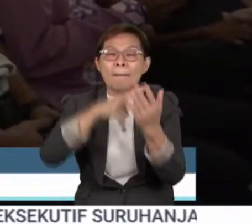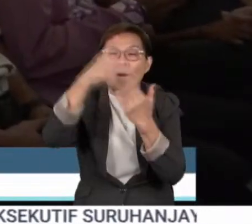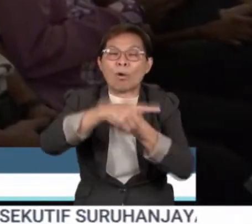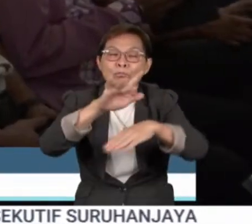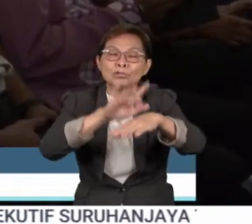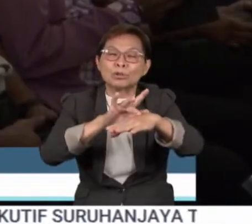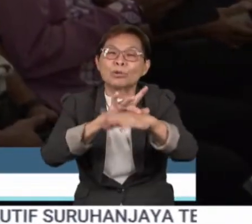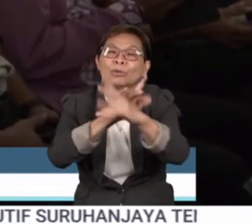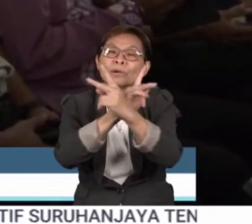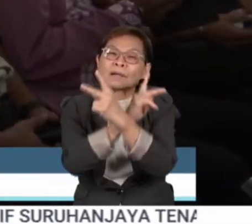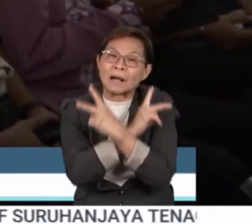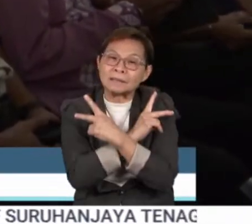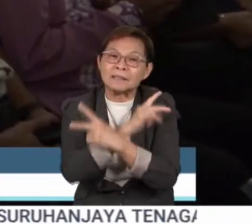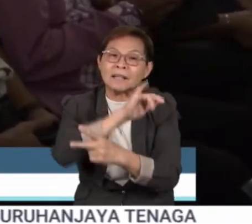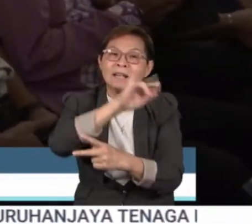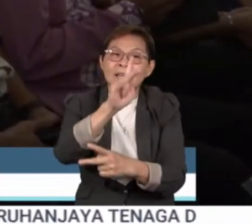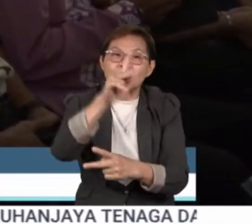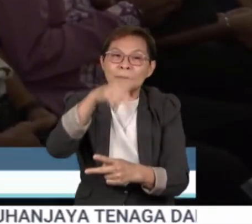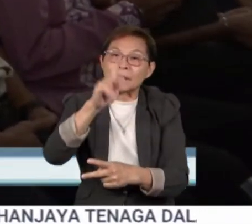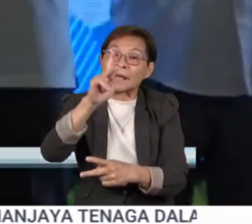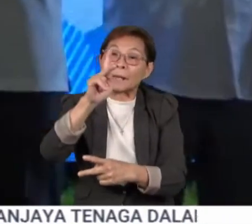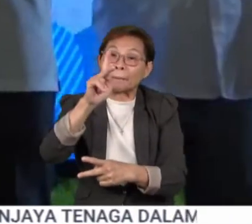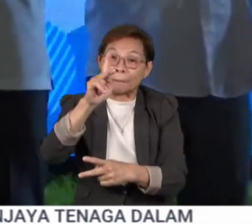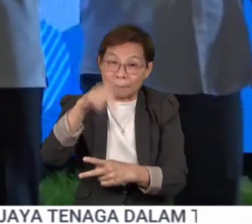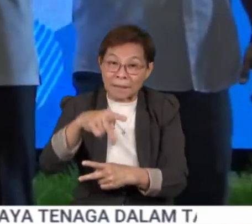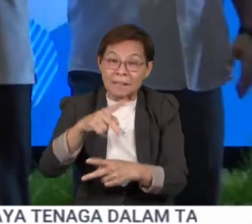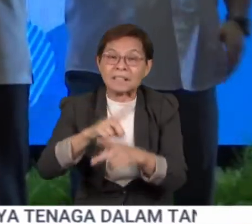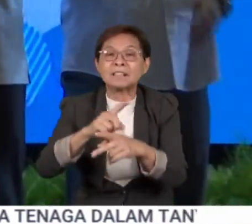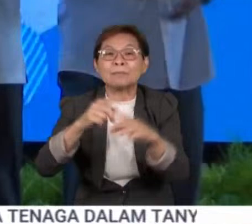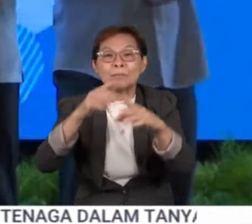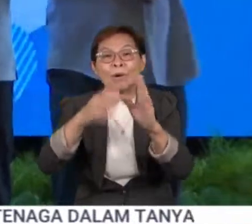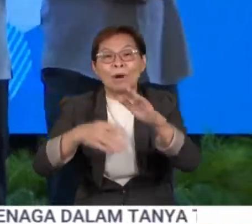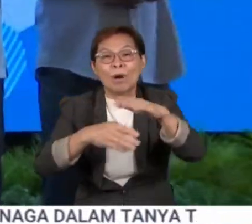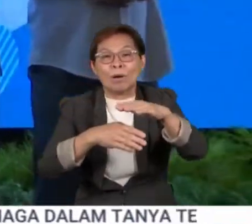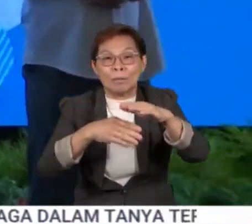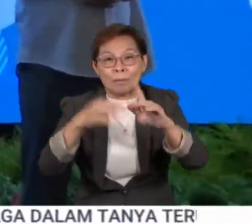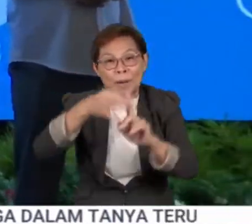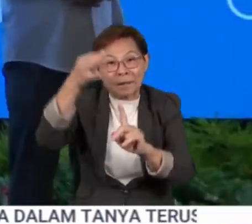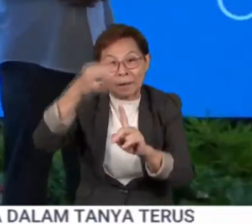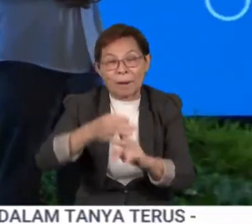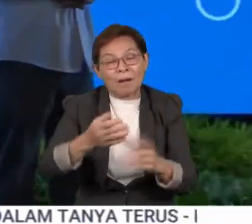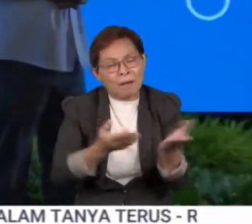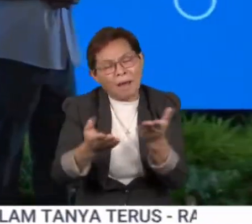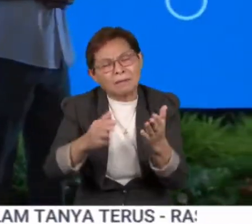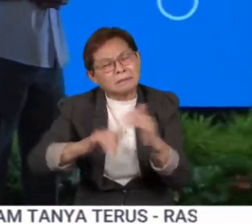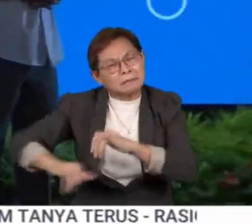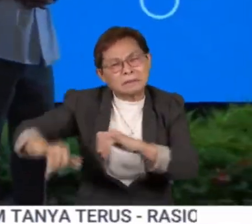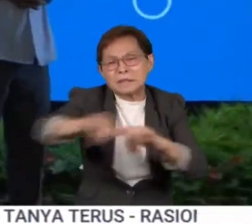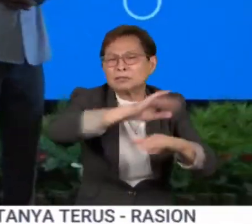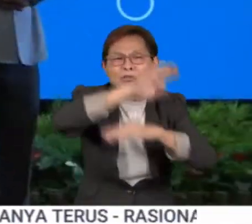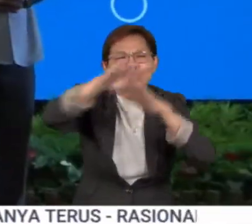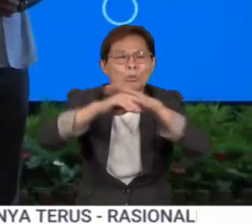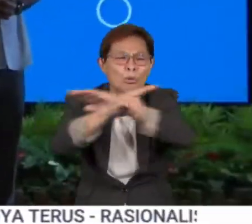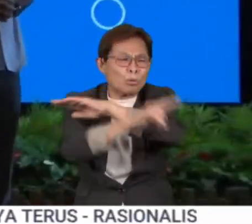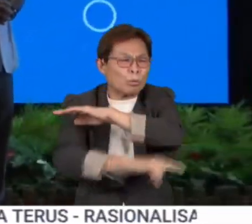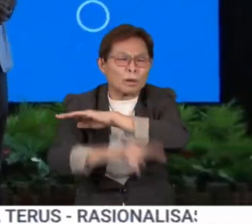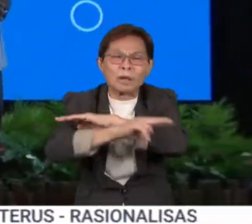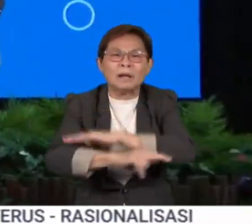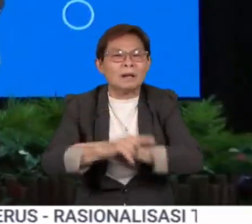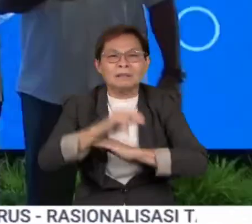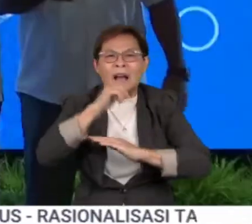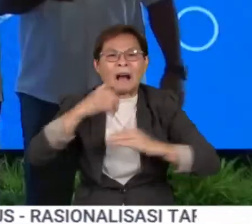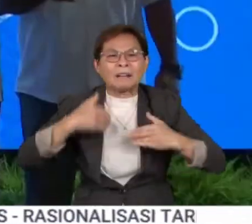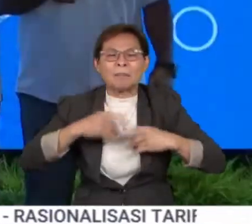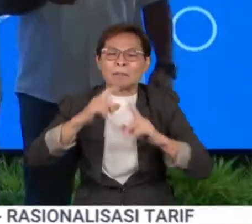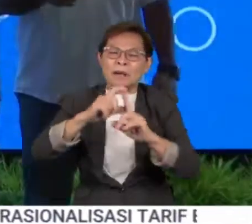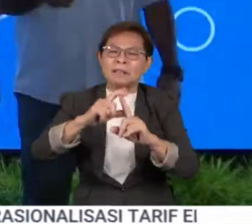Kasih KPKT di Georgetown. Tambah beliau, peruntukan itu membuktikan layanan sama diberikan kepada semua negeri dan tidak wujud istilah